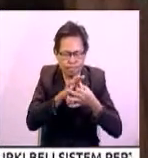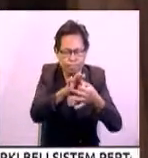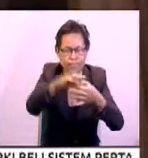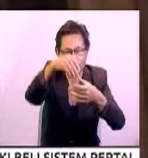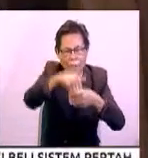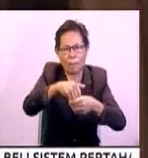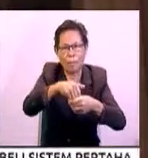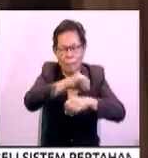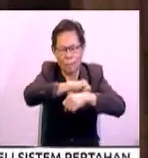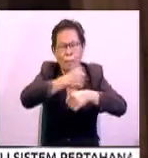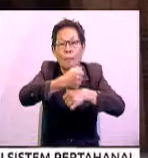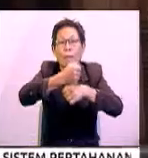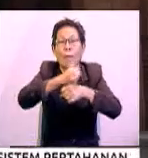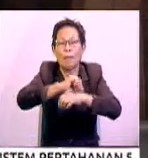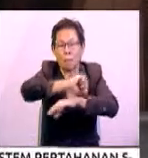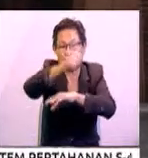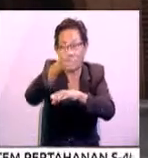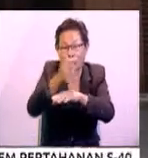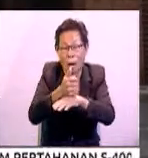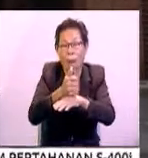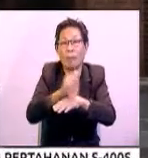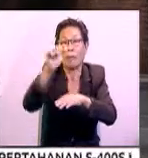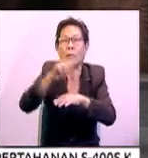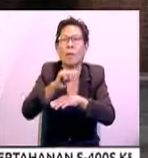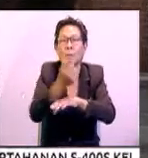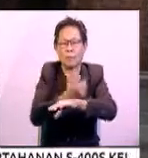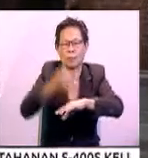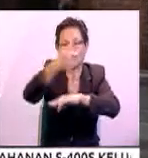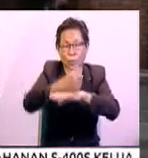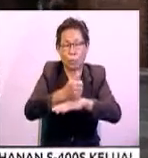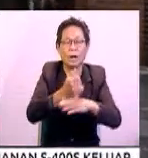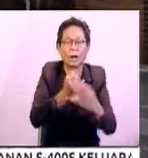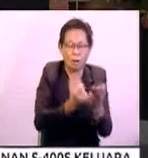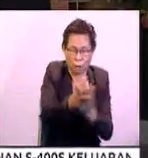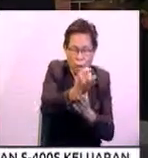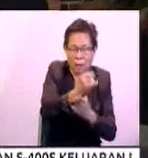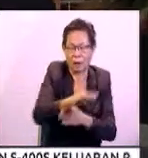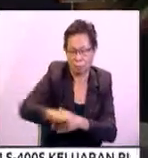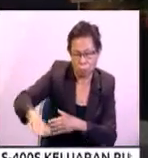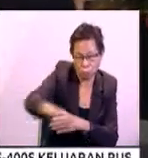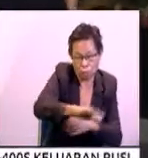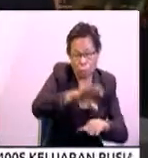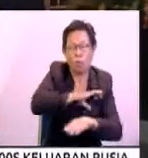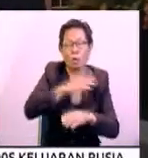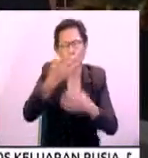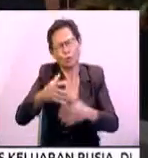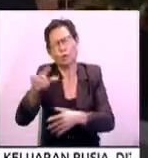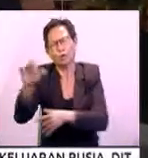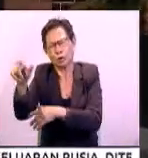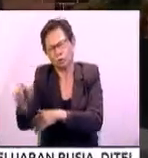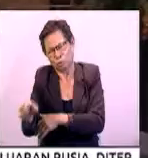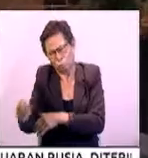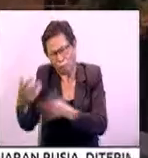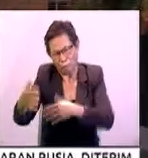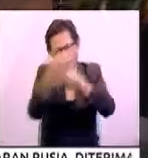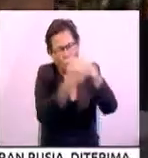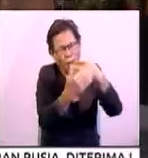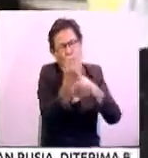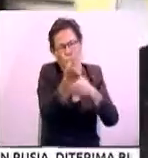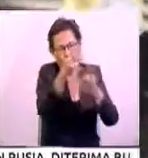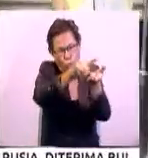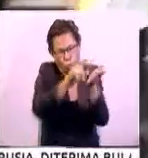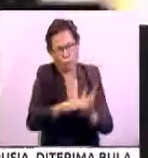dalam membentuk integriti dalam kalangan anggota polis. Tambahnya lagi, SIAP juga pernah memanggil kedua-dua